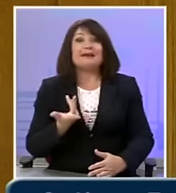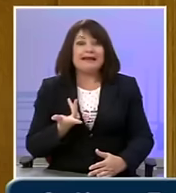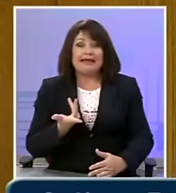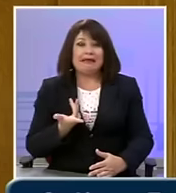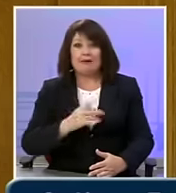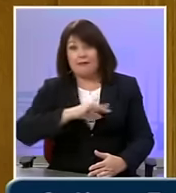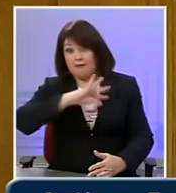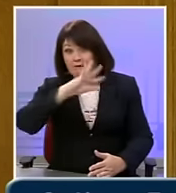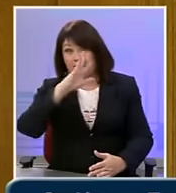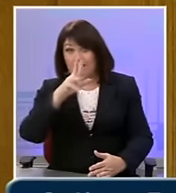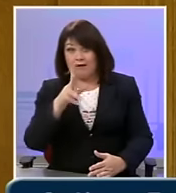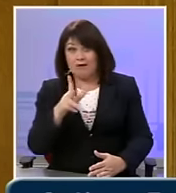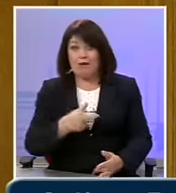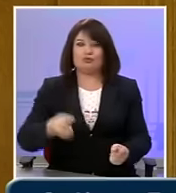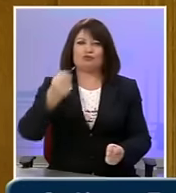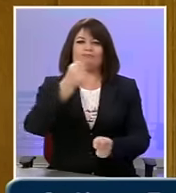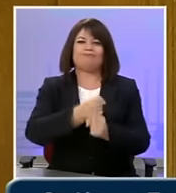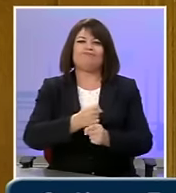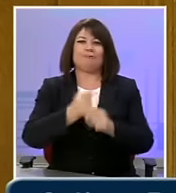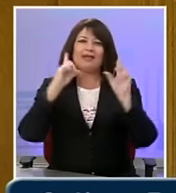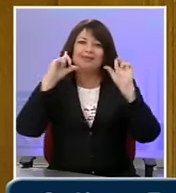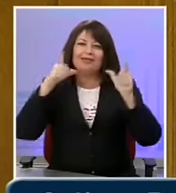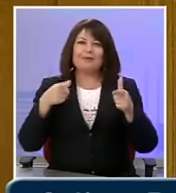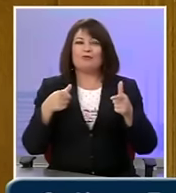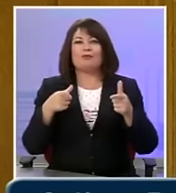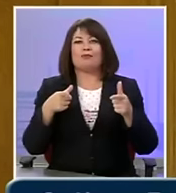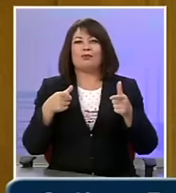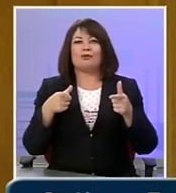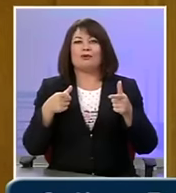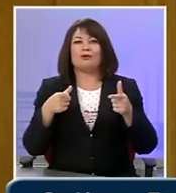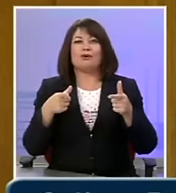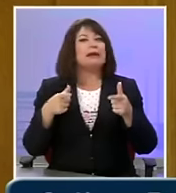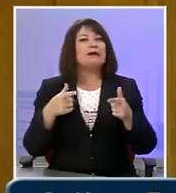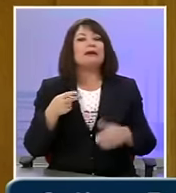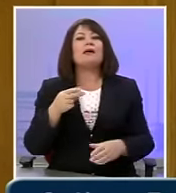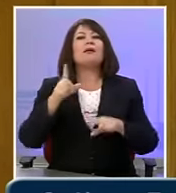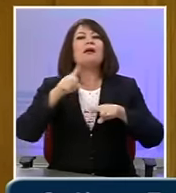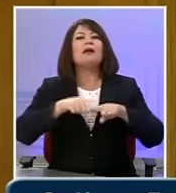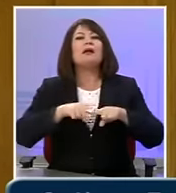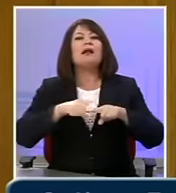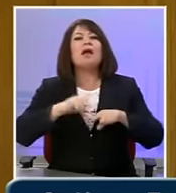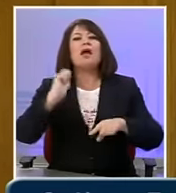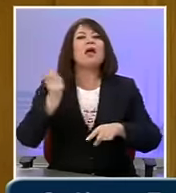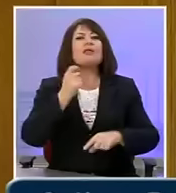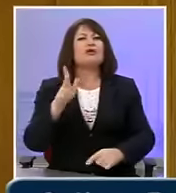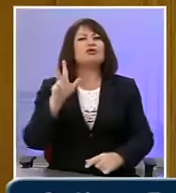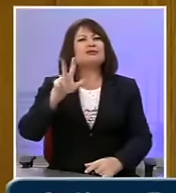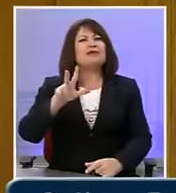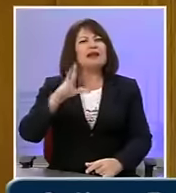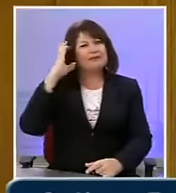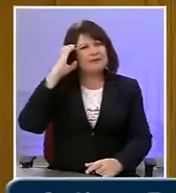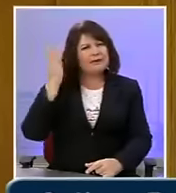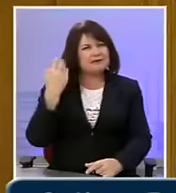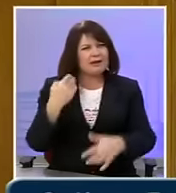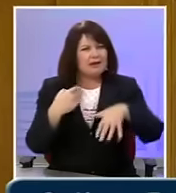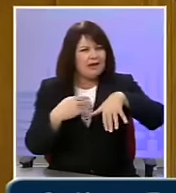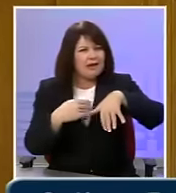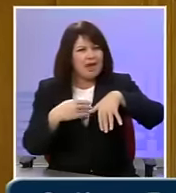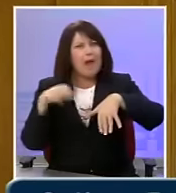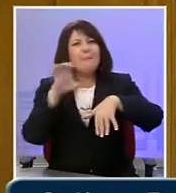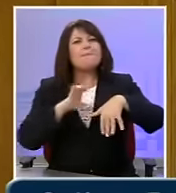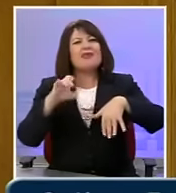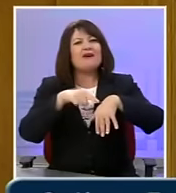μέχρι να εδραιωθεί η δημοκρατία. Είστε οι συνεχιστές της Εθνοσυνέλευσης στην Επίδαυρο και ξέρετε πολύ καλά